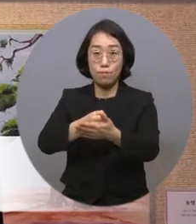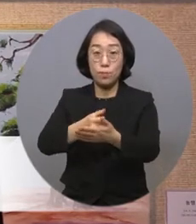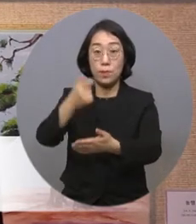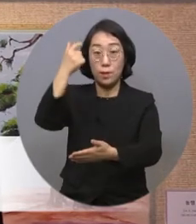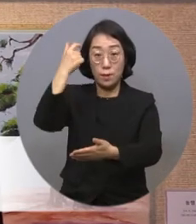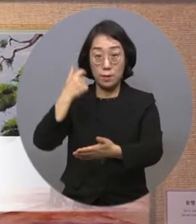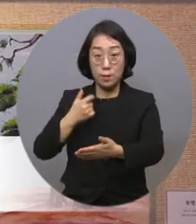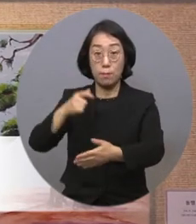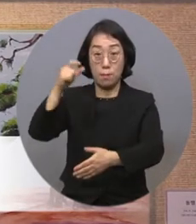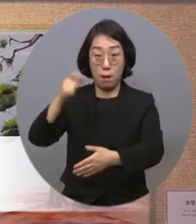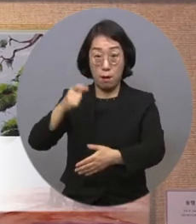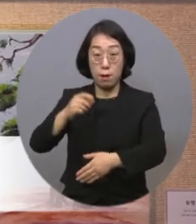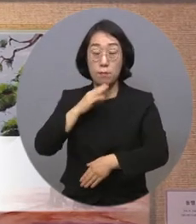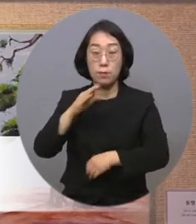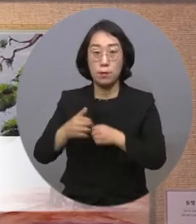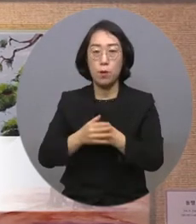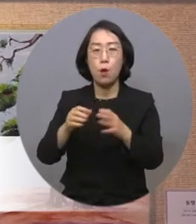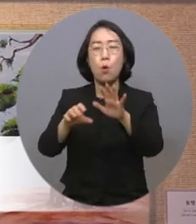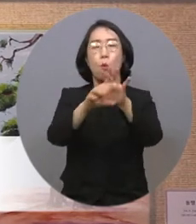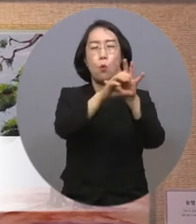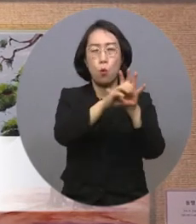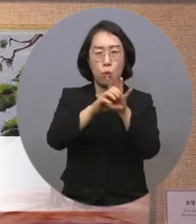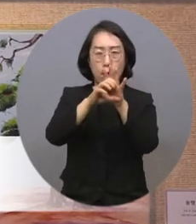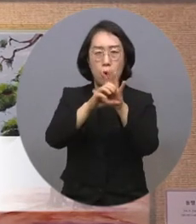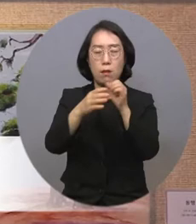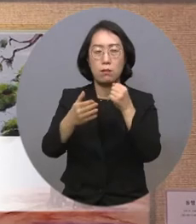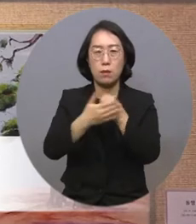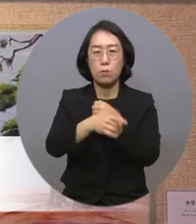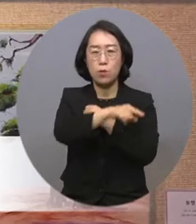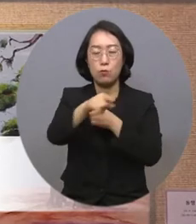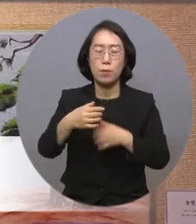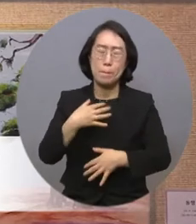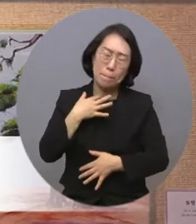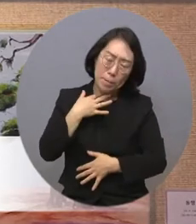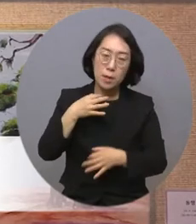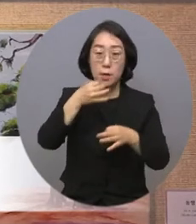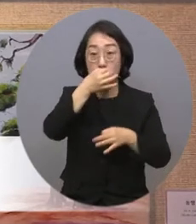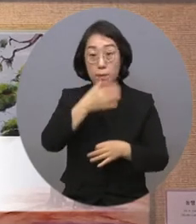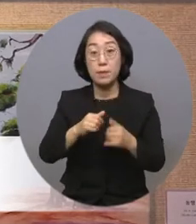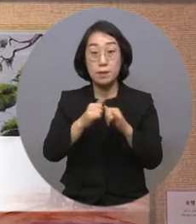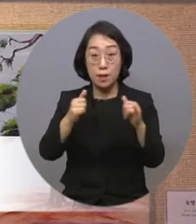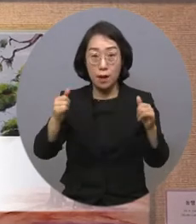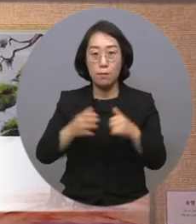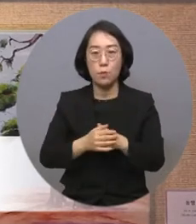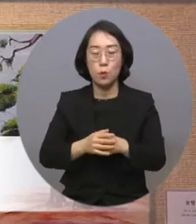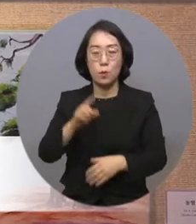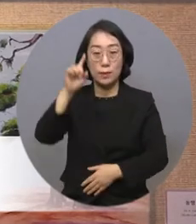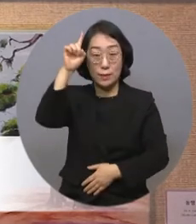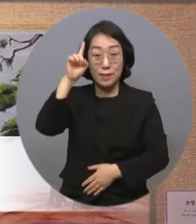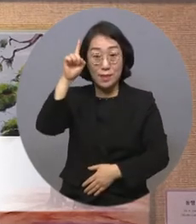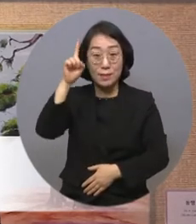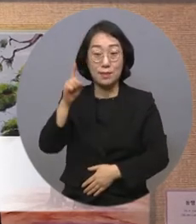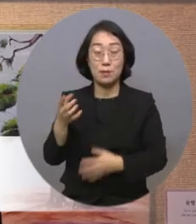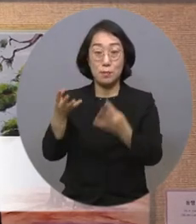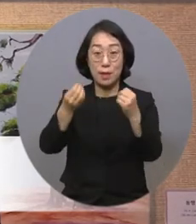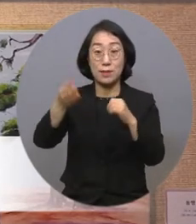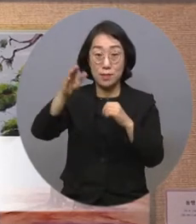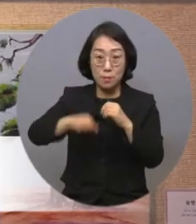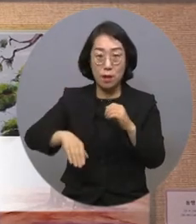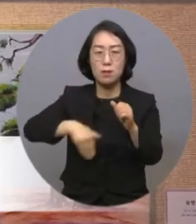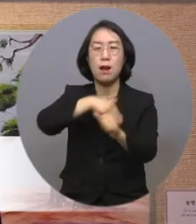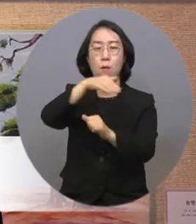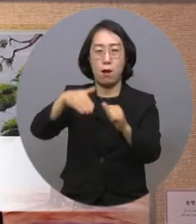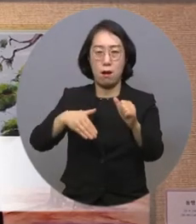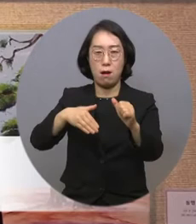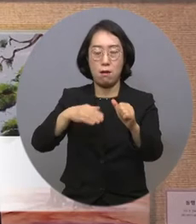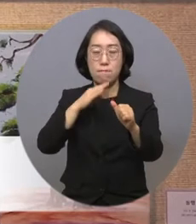있다 보니까 이제 코로나로 인해서 너무 힘든 지치고 또 하물며 저 스트레스 받아가면서 그런 현실이다